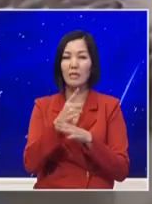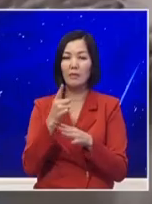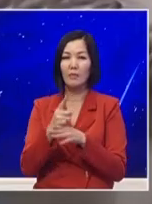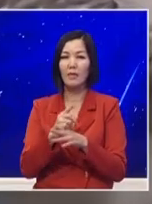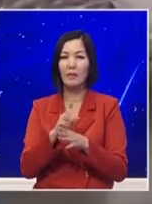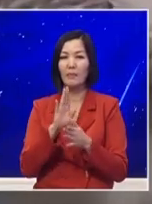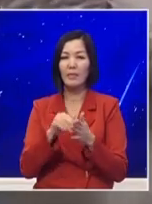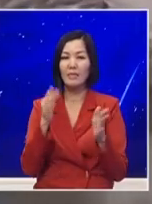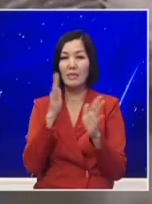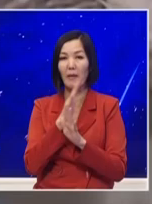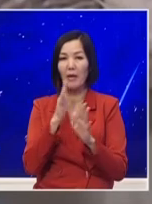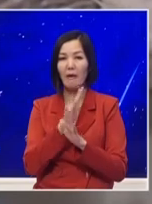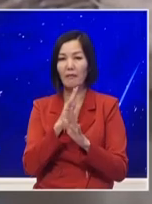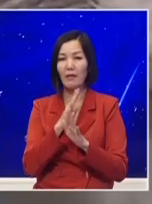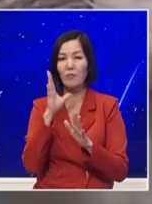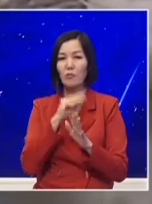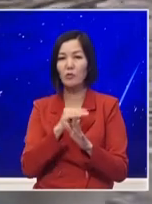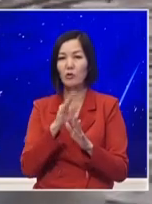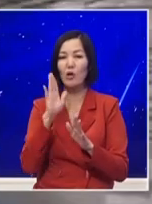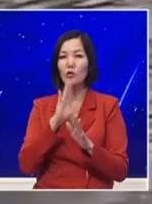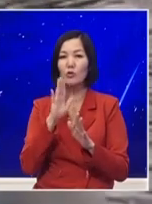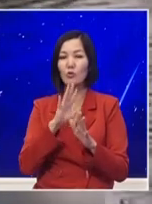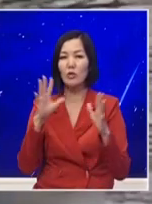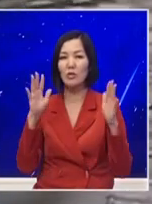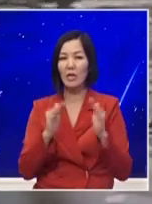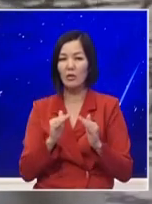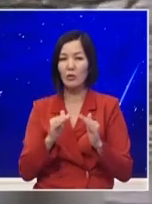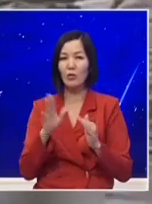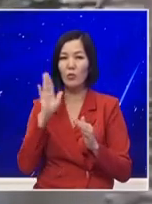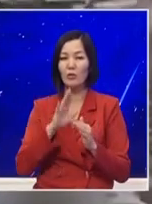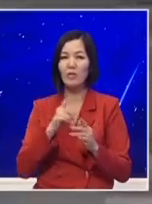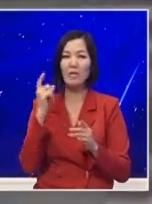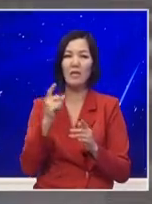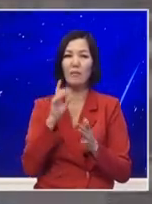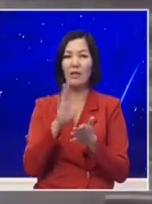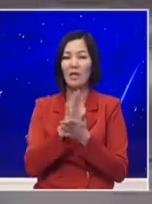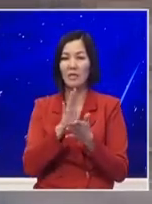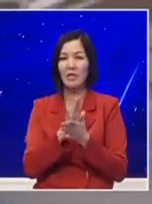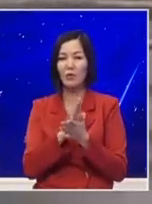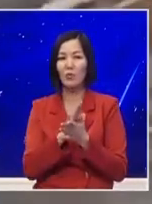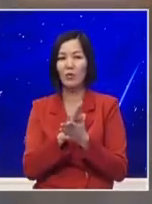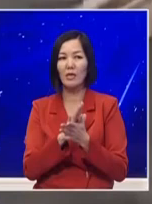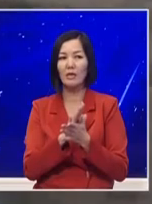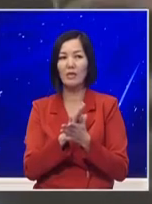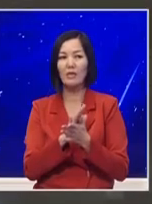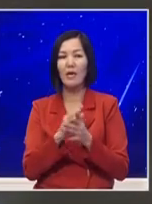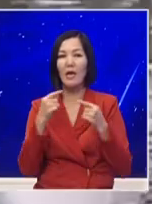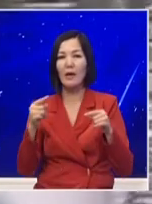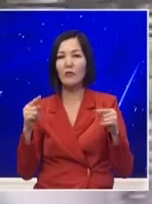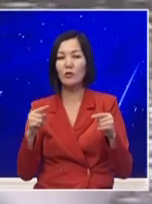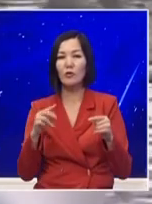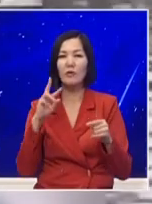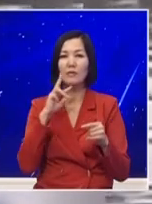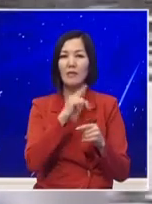қауіп-қатер табиғаттан келеді екен. Яғни сулардың тартылуы, сол секілді өзен көлдердің химиялық заттармен ластануы және қамыс өрттері. Осының бәрі